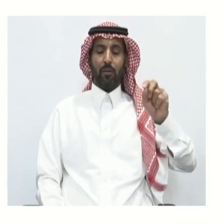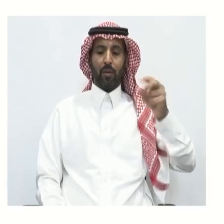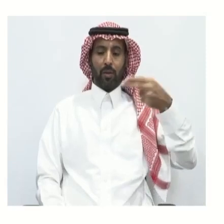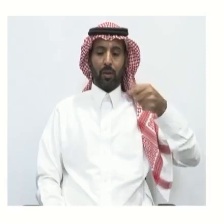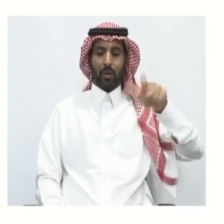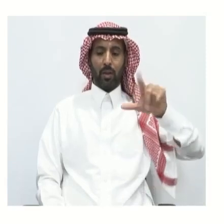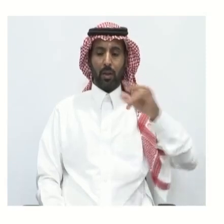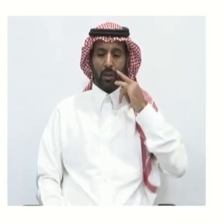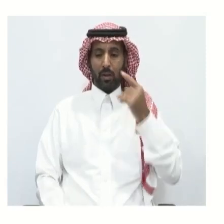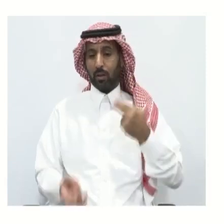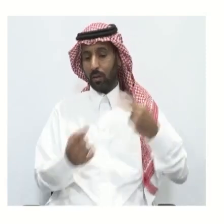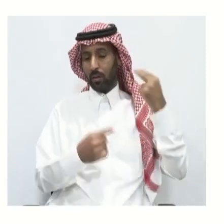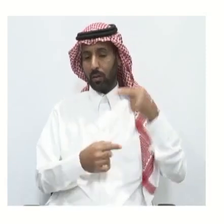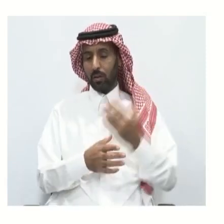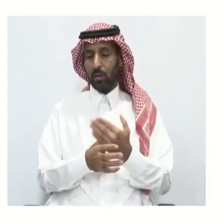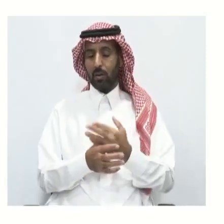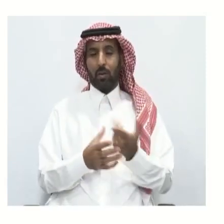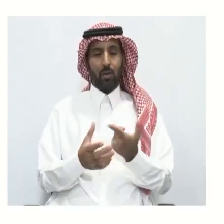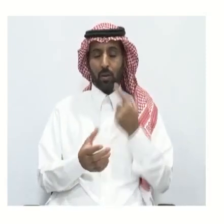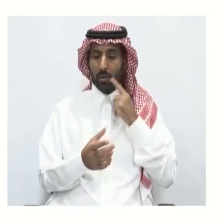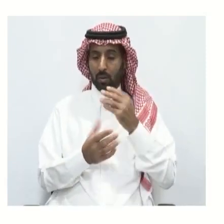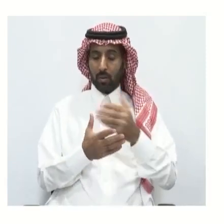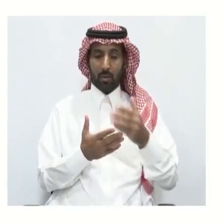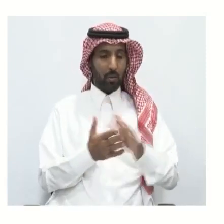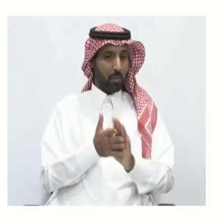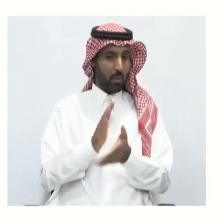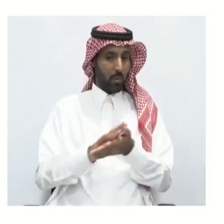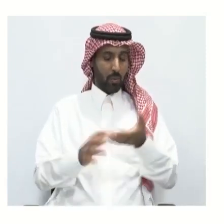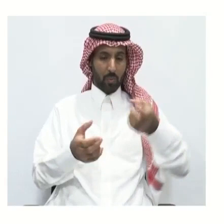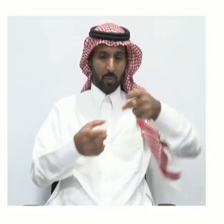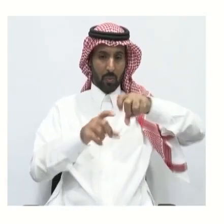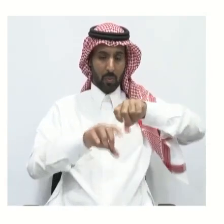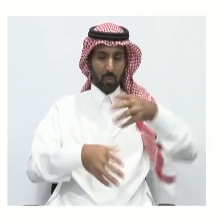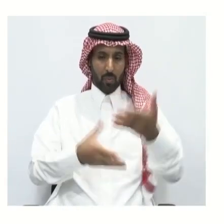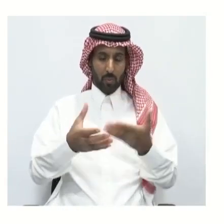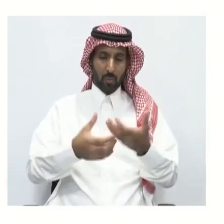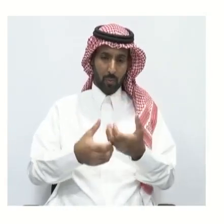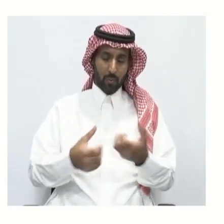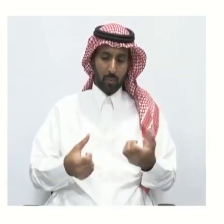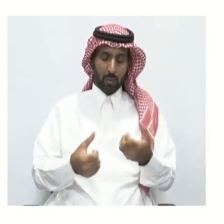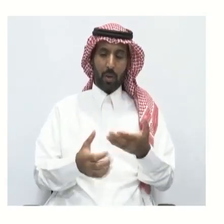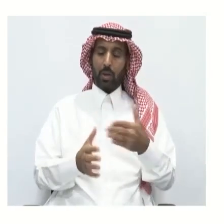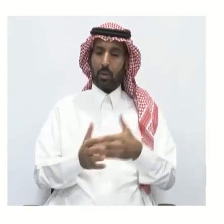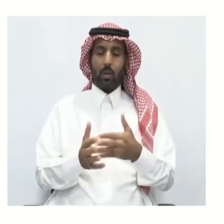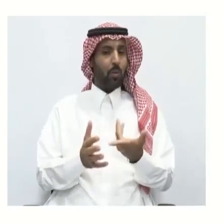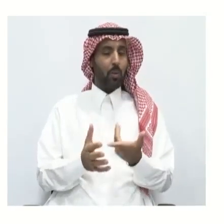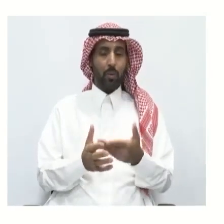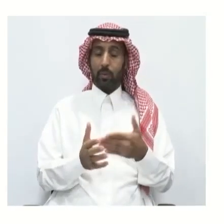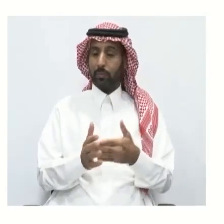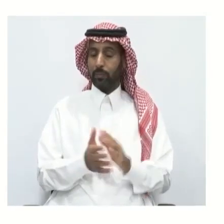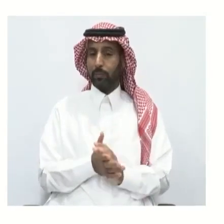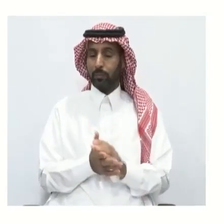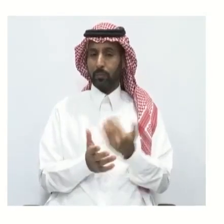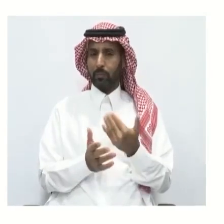لنسترجع الان الاسباب المتعدده لتوقف التفاعلات قبل الاكتمال ولا تعطيني